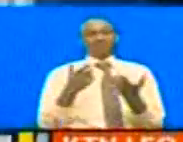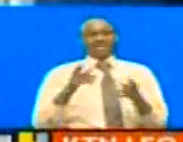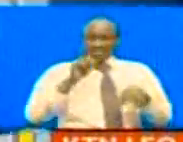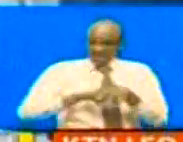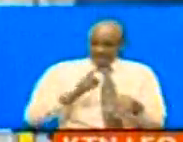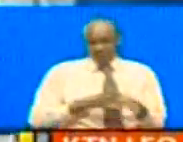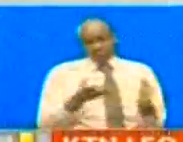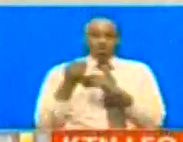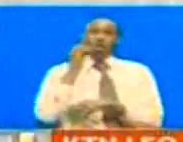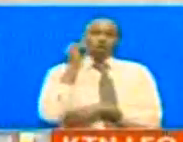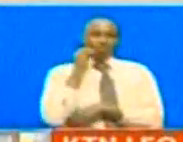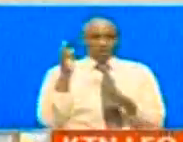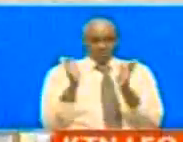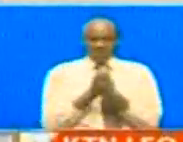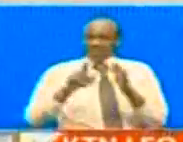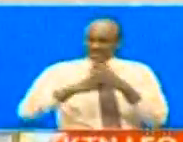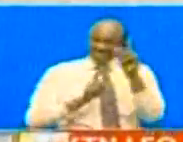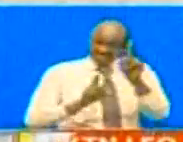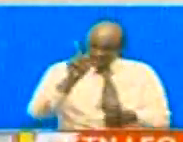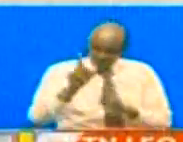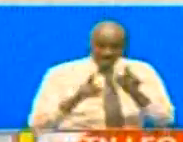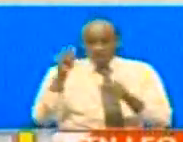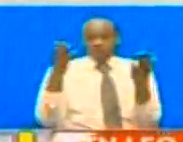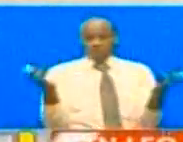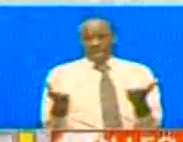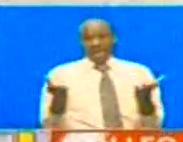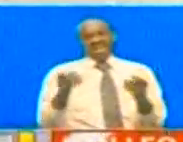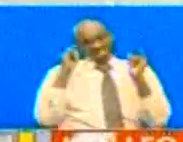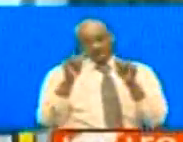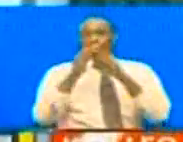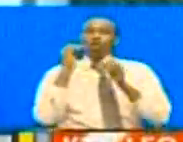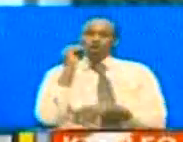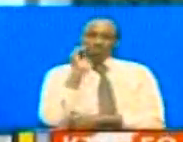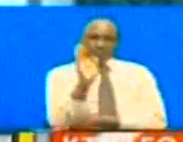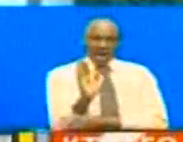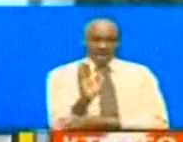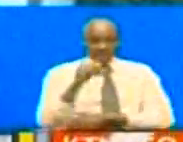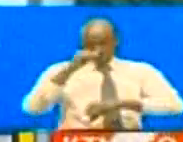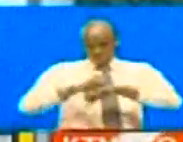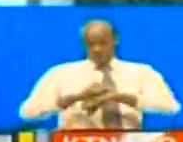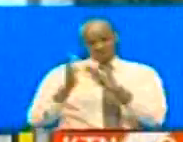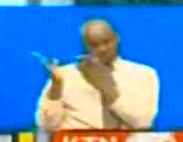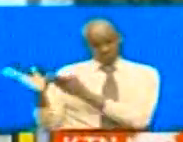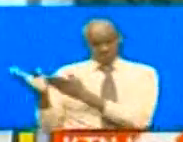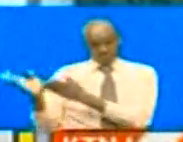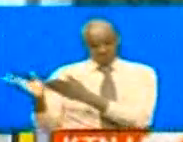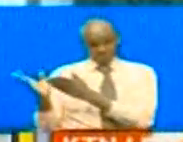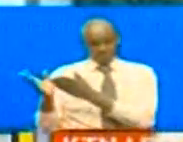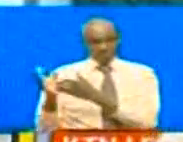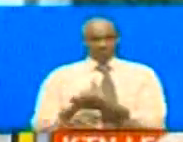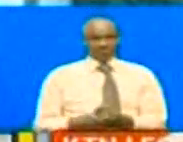kabla ya kurejea nyumbani na kuanza safari kuelekea katika makazi yake mapya, shule ya watoto maalum ya